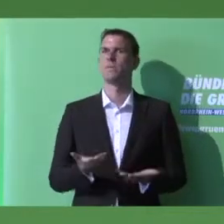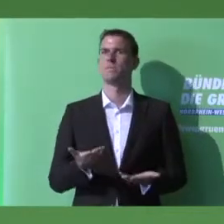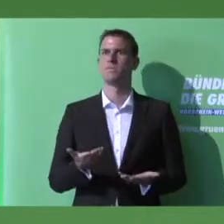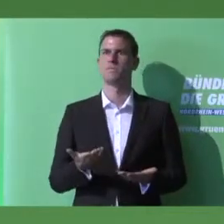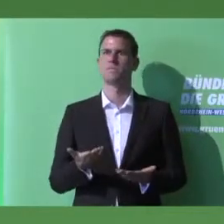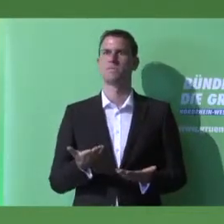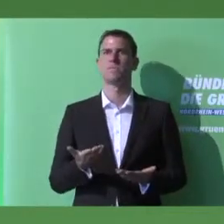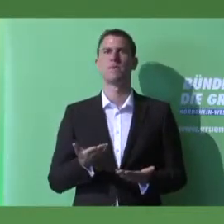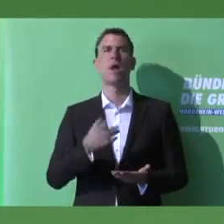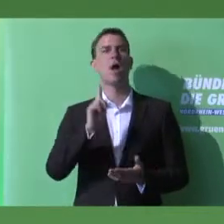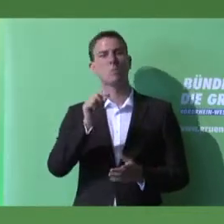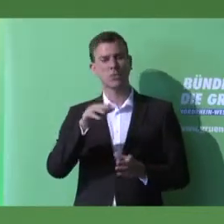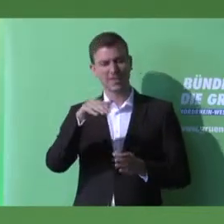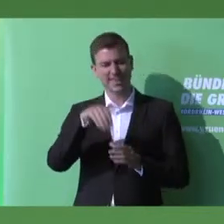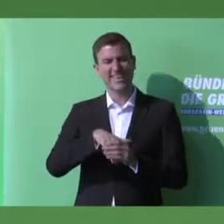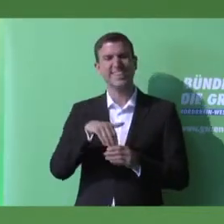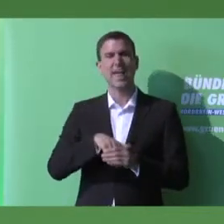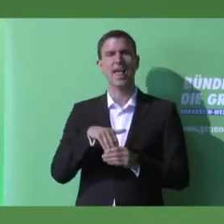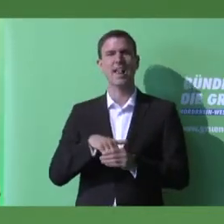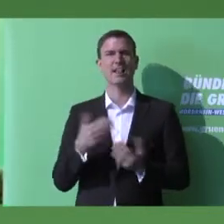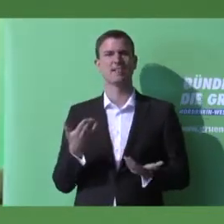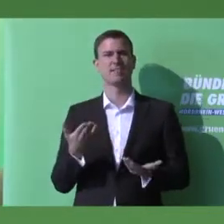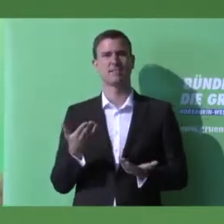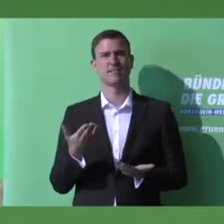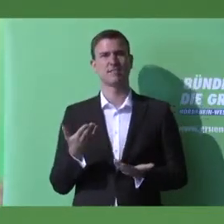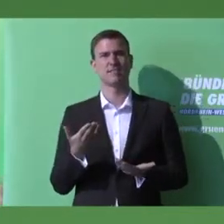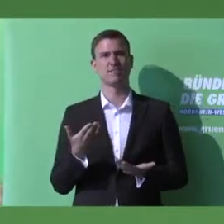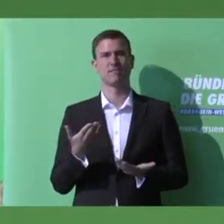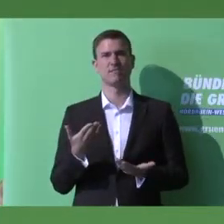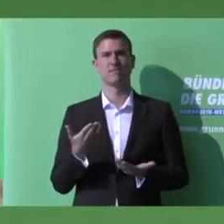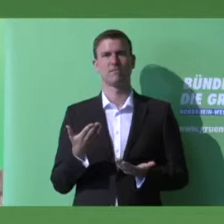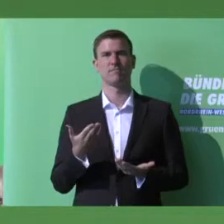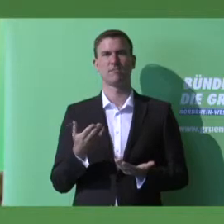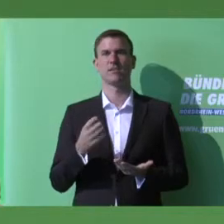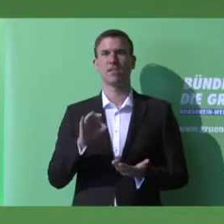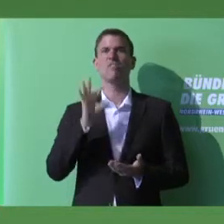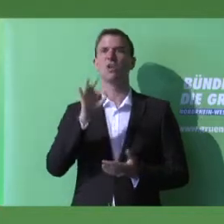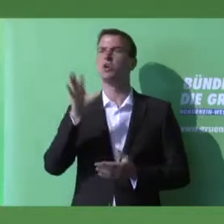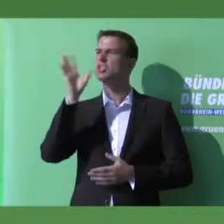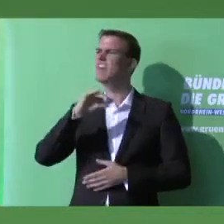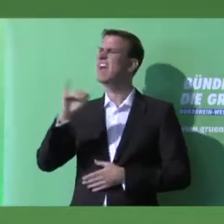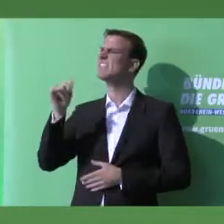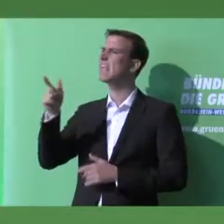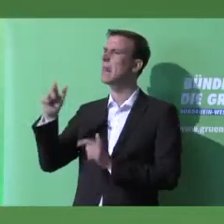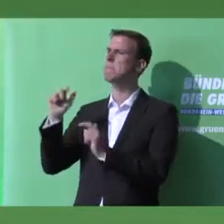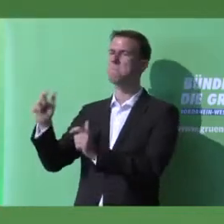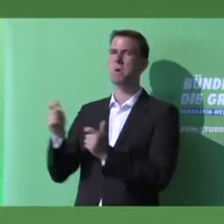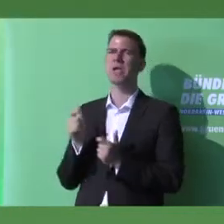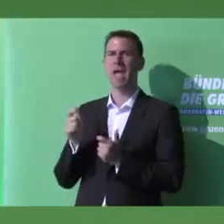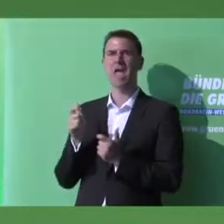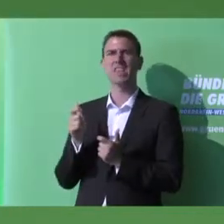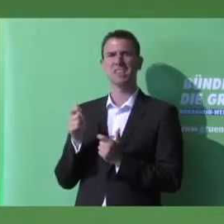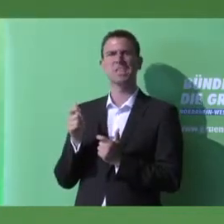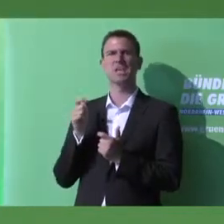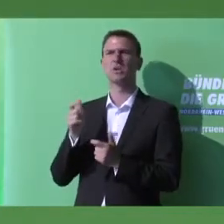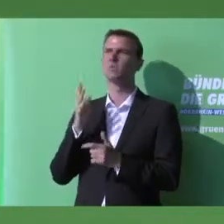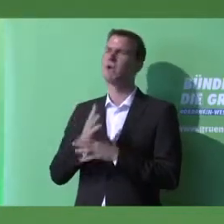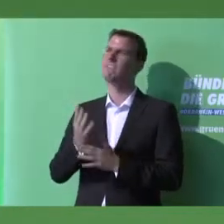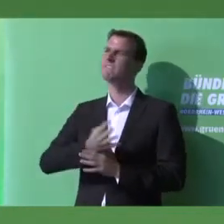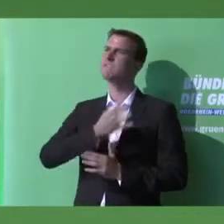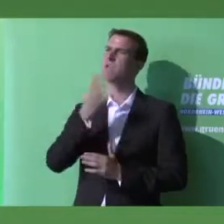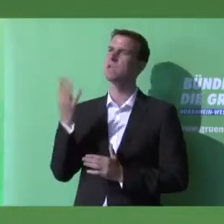sondern auch im Inhalt her zu den schwarz-gelben Blockaden, die uns 4 Jahre